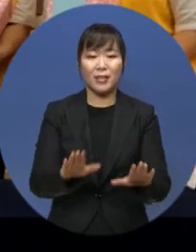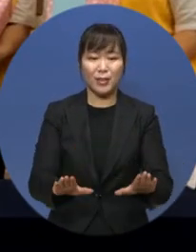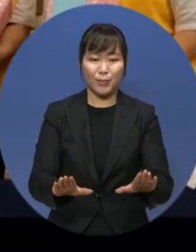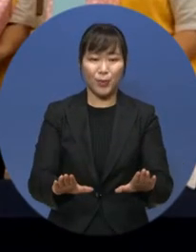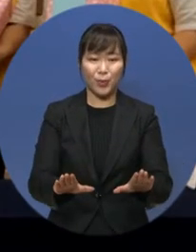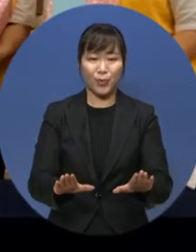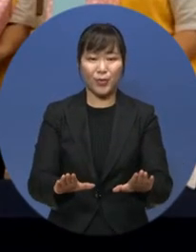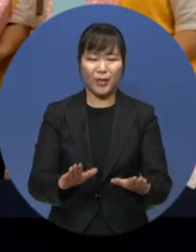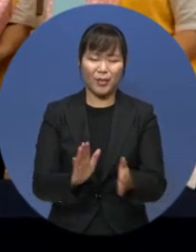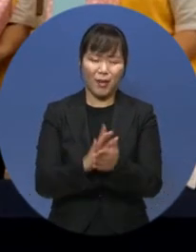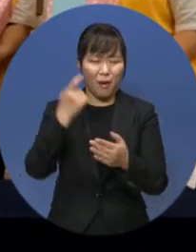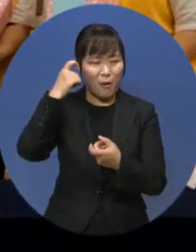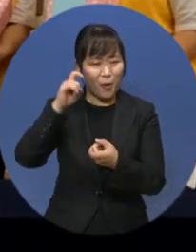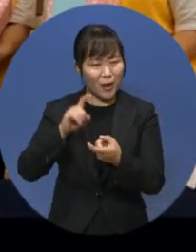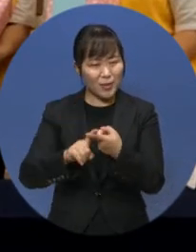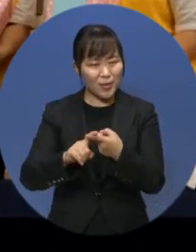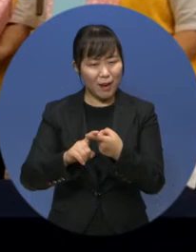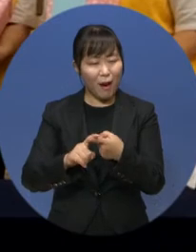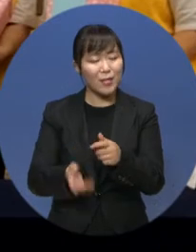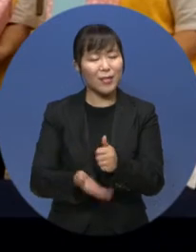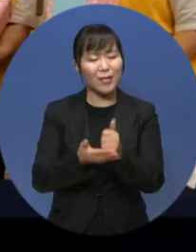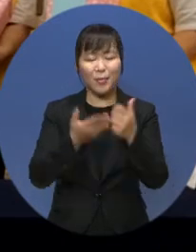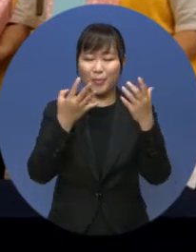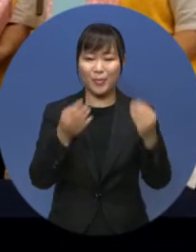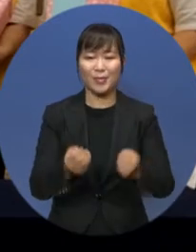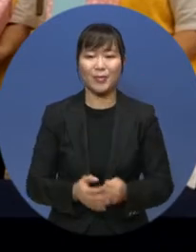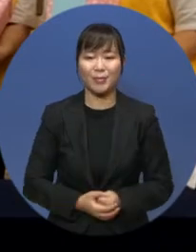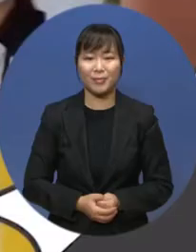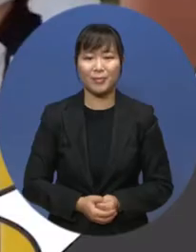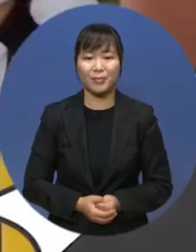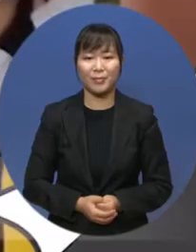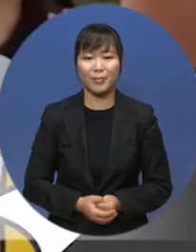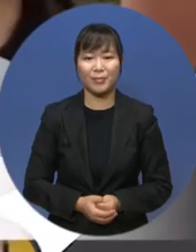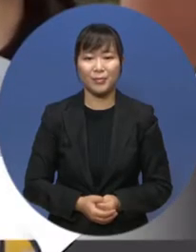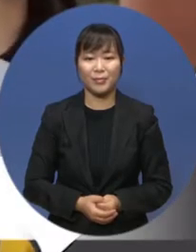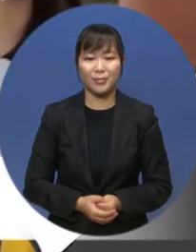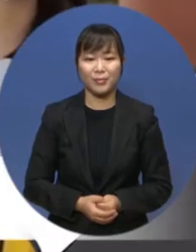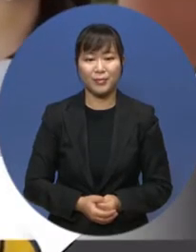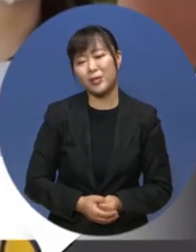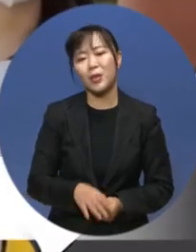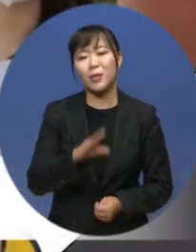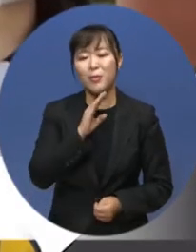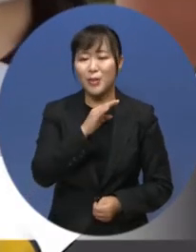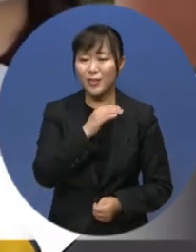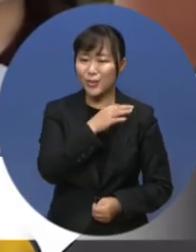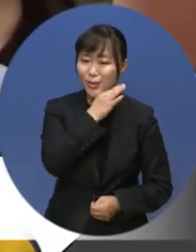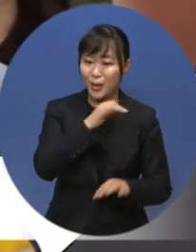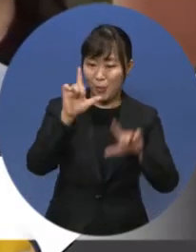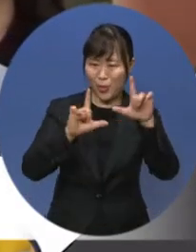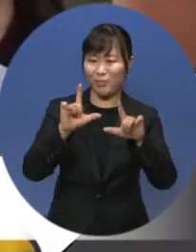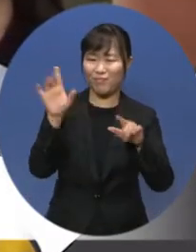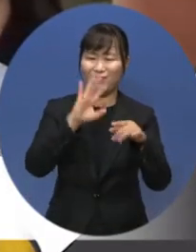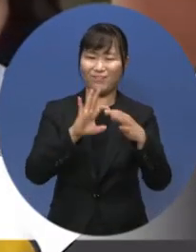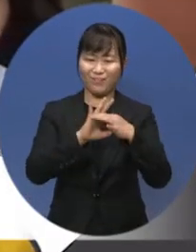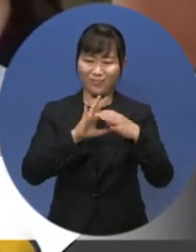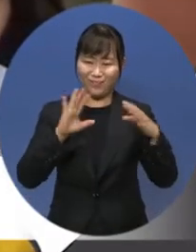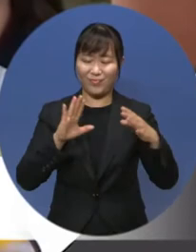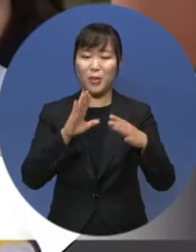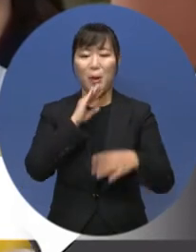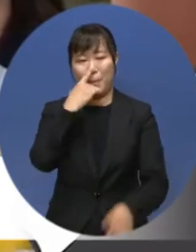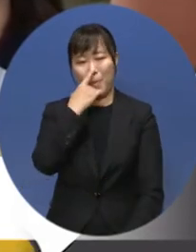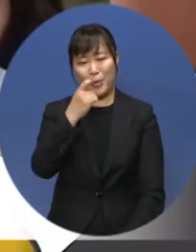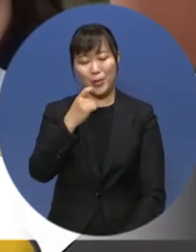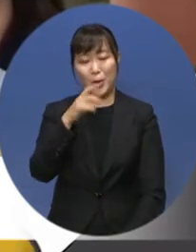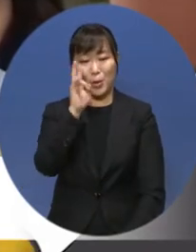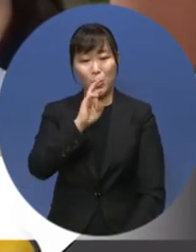지금도 뜨거운 관심과 찬사를 받고 있습니다. 많이 쑥스러워하셨던 모습과는 다르게 되게 멋있게